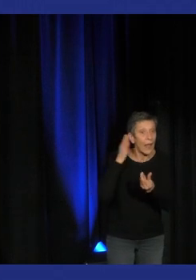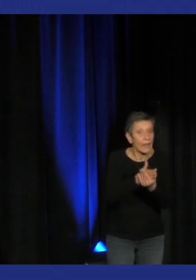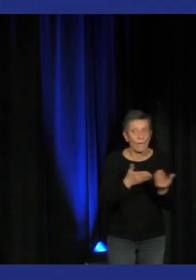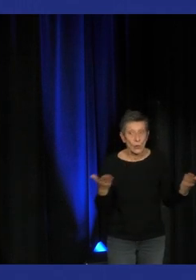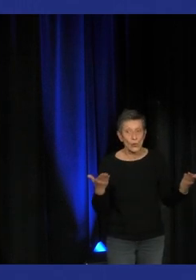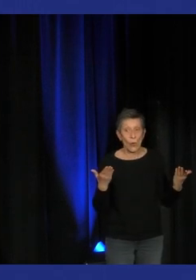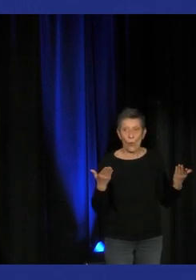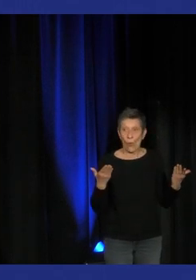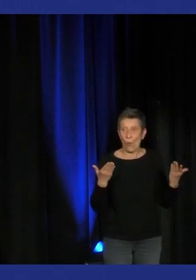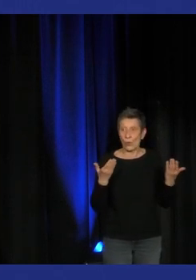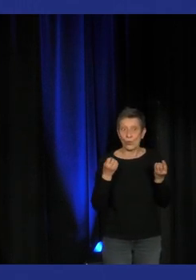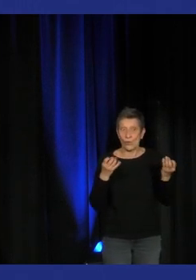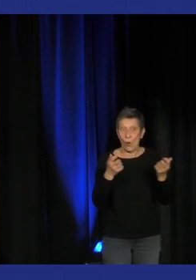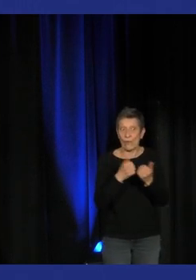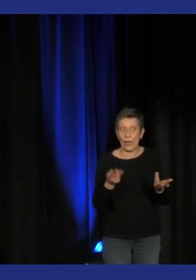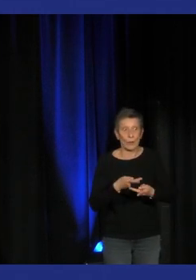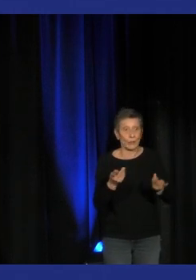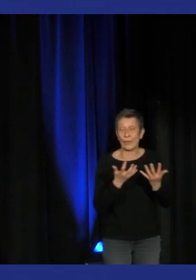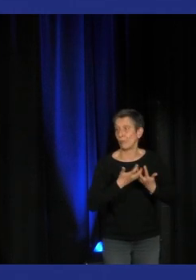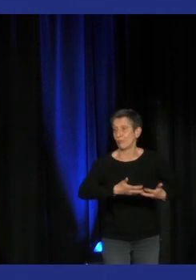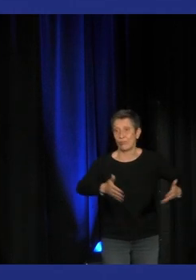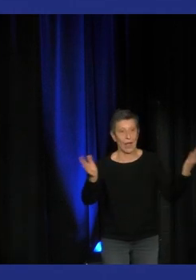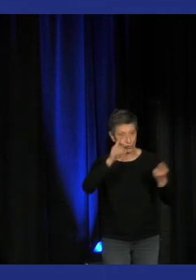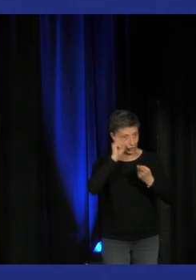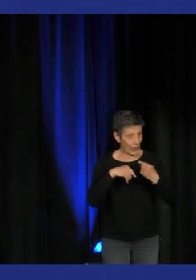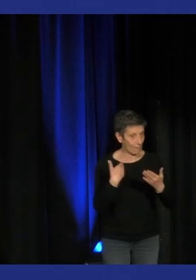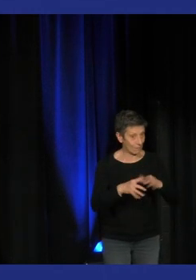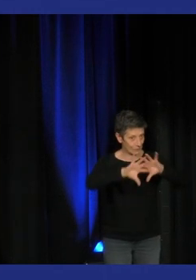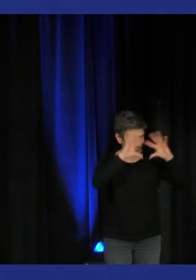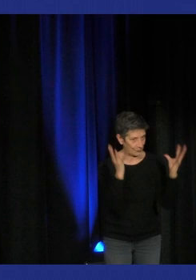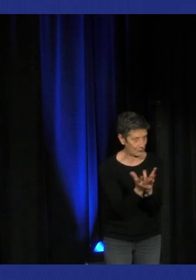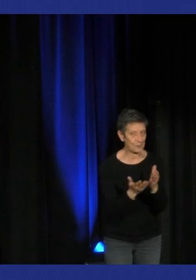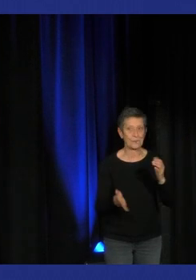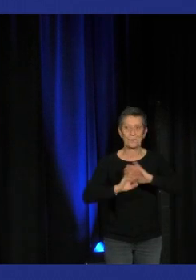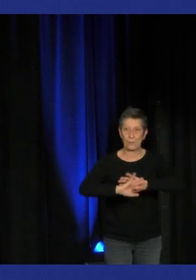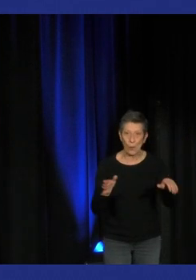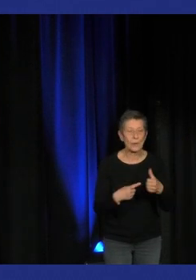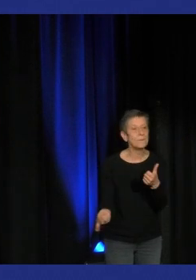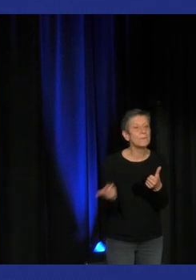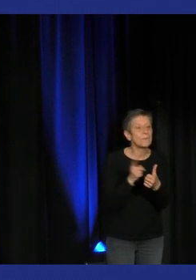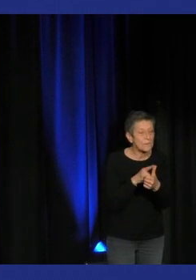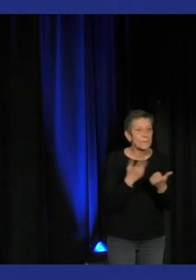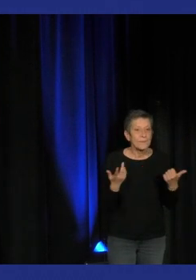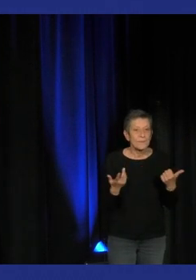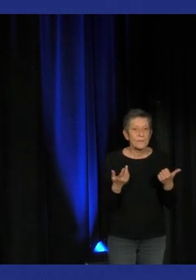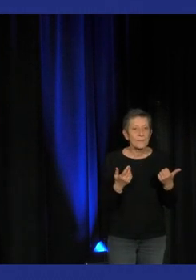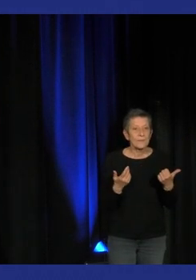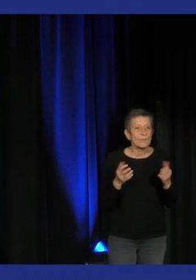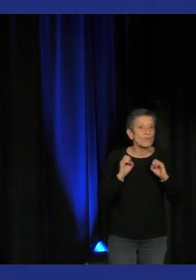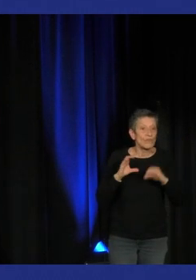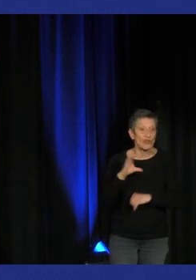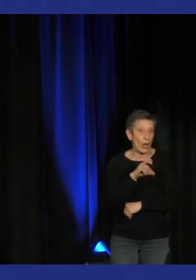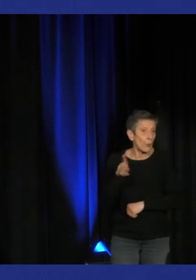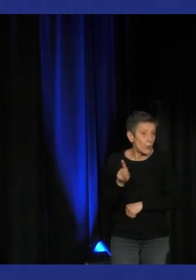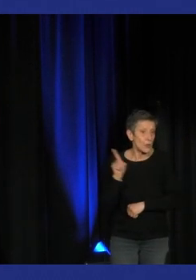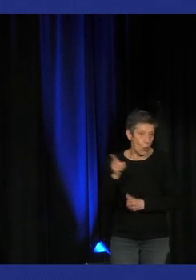devant un large public sur tous ces sujets. Voilà, donc je vous propose dans un premier temps qu'on donne la parole à